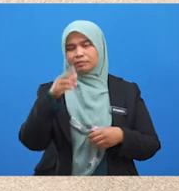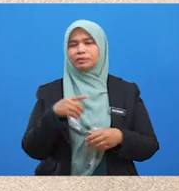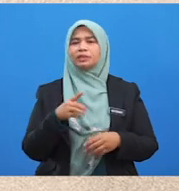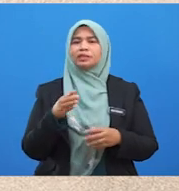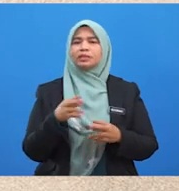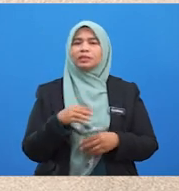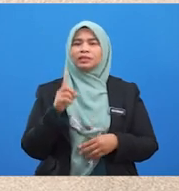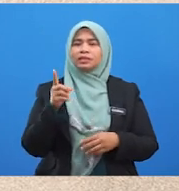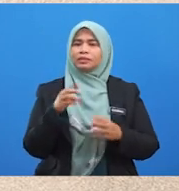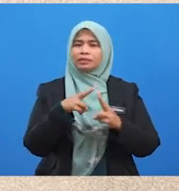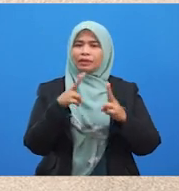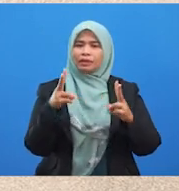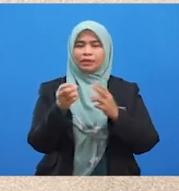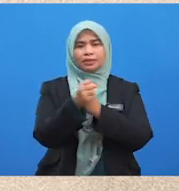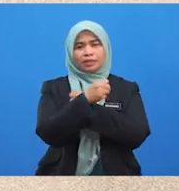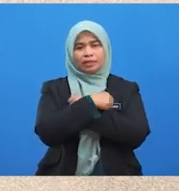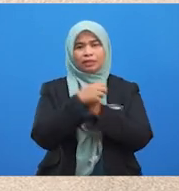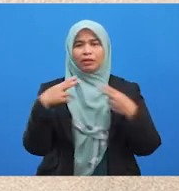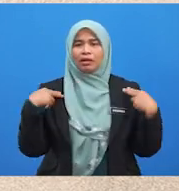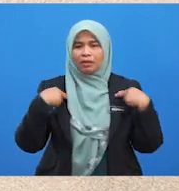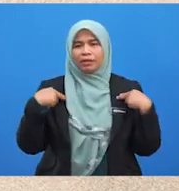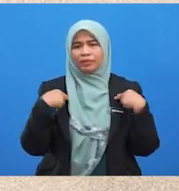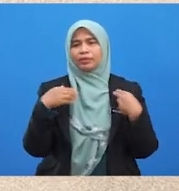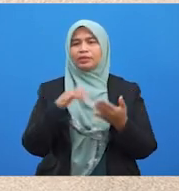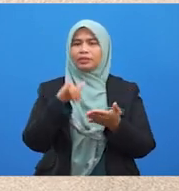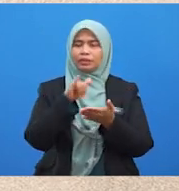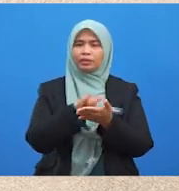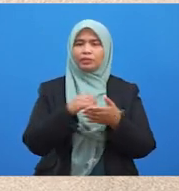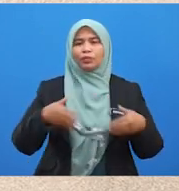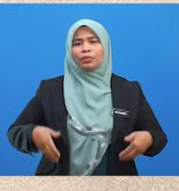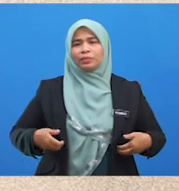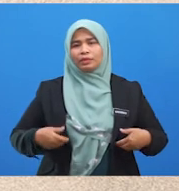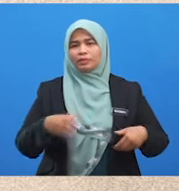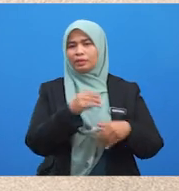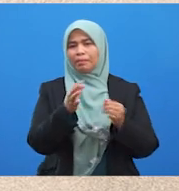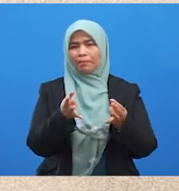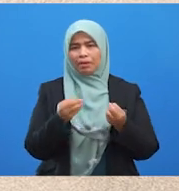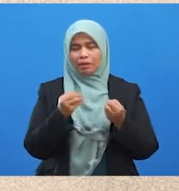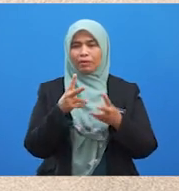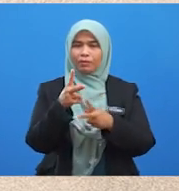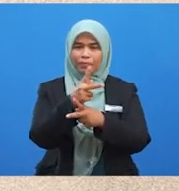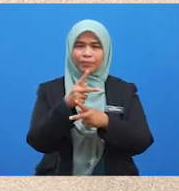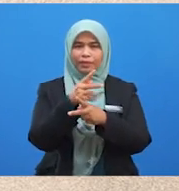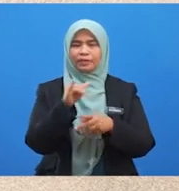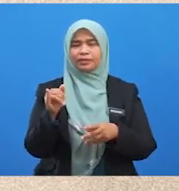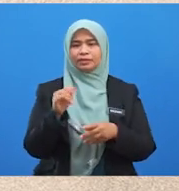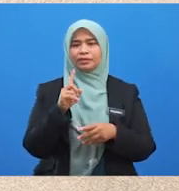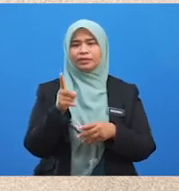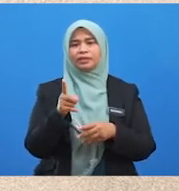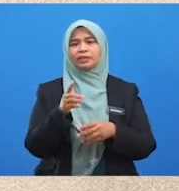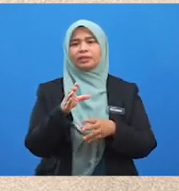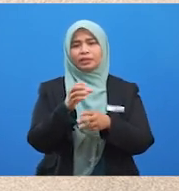sangat menyayangi haiwan, iaitu beruk, dan ingin memeliharanya. Akhir sekali,